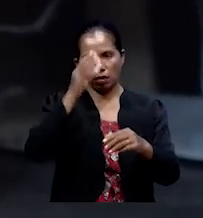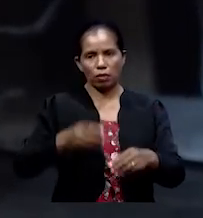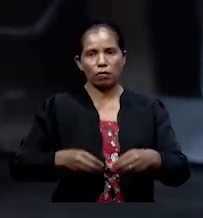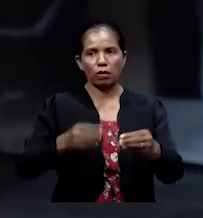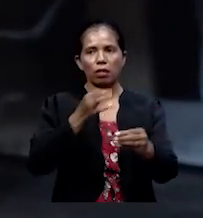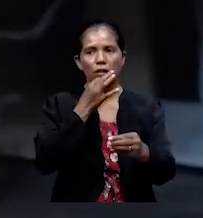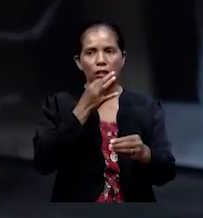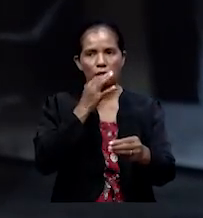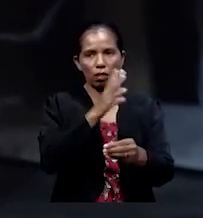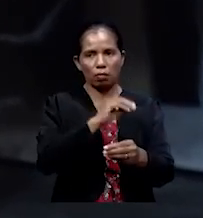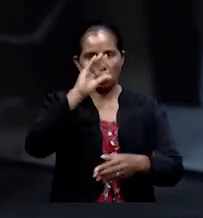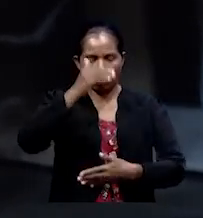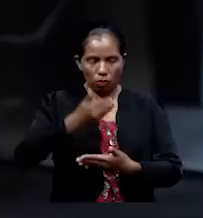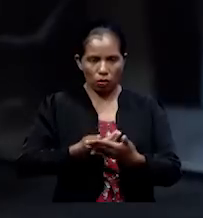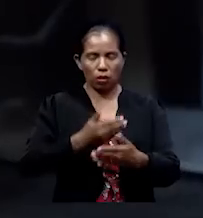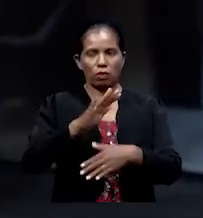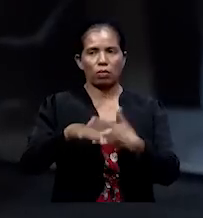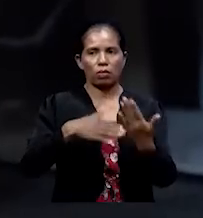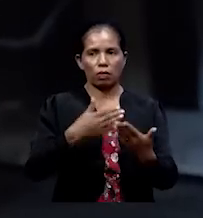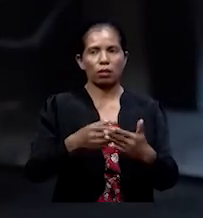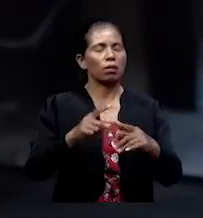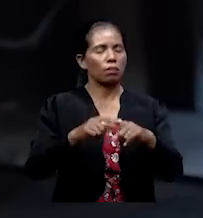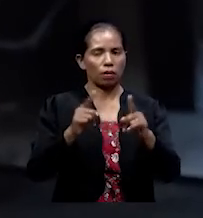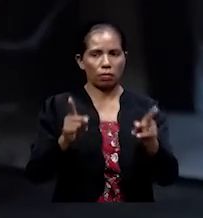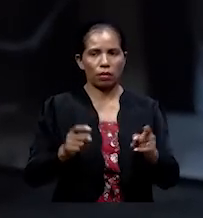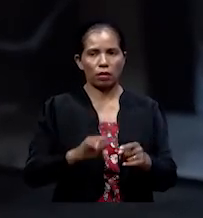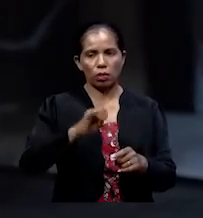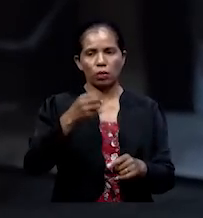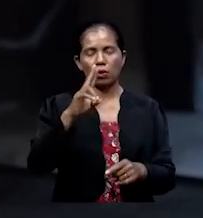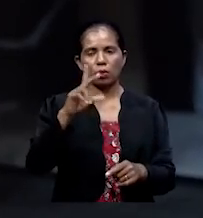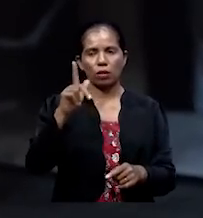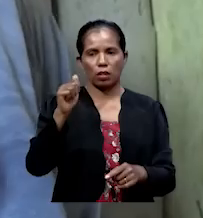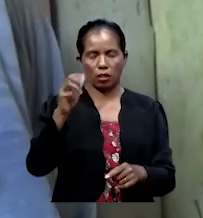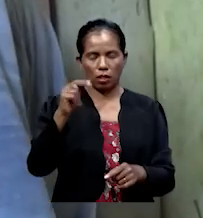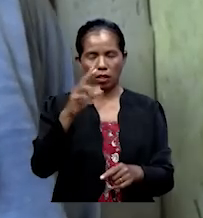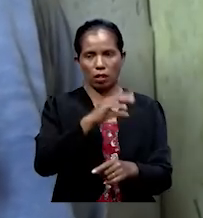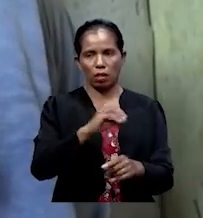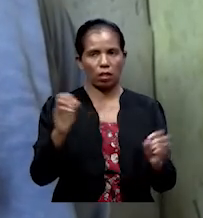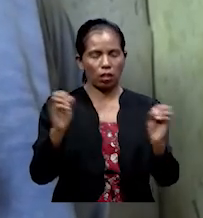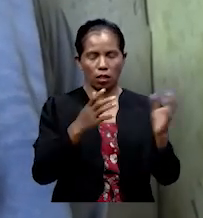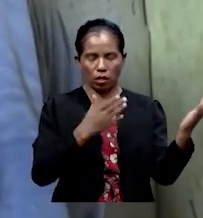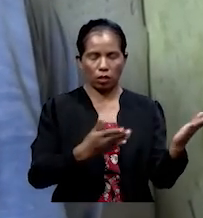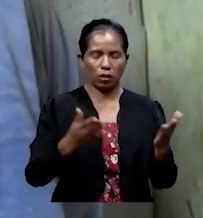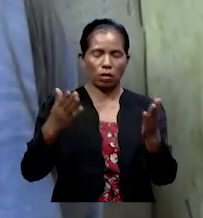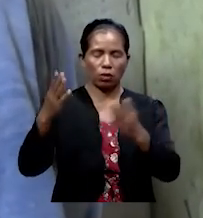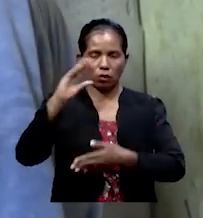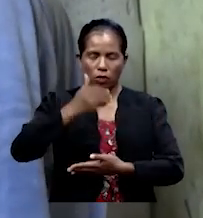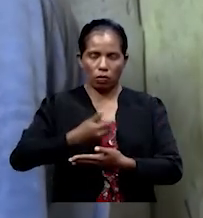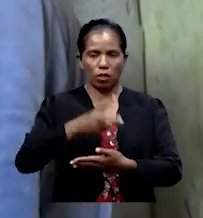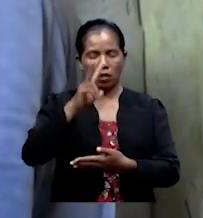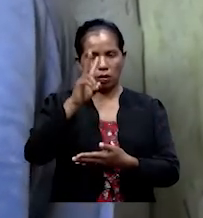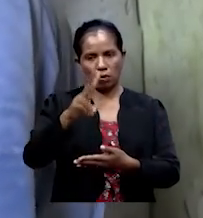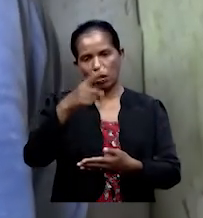han nutritivo bawan sira. Mai be Juliano hone kabe Maria Zina la consegue lori ke baro no kenzer son be